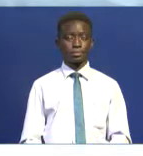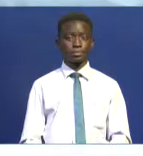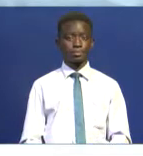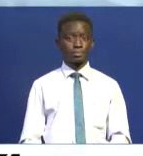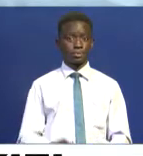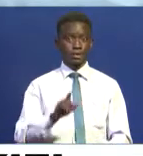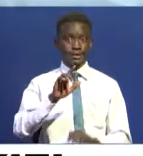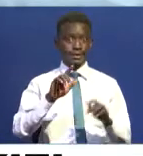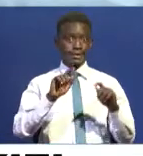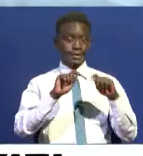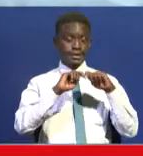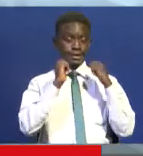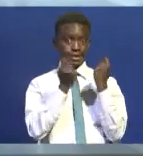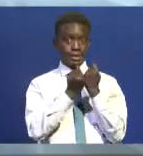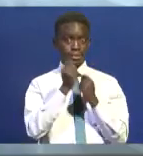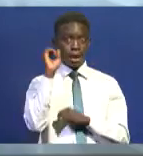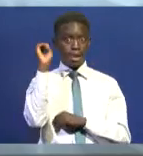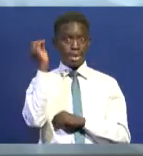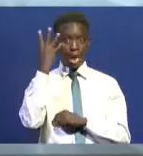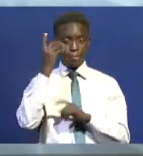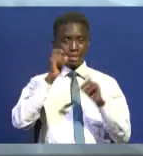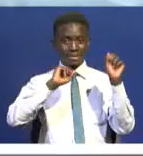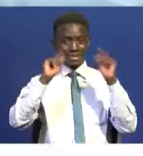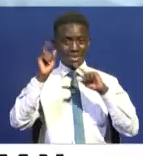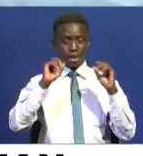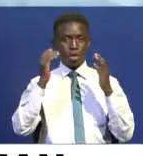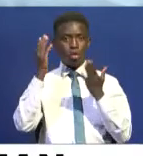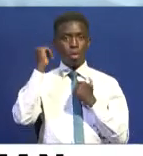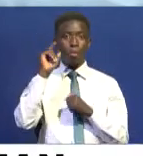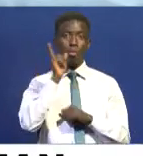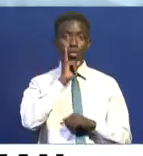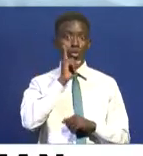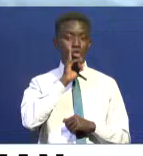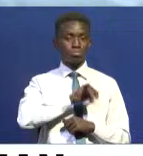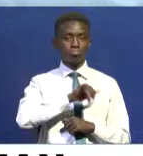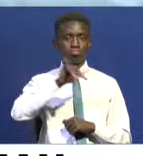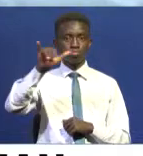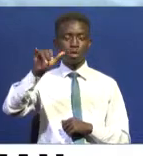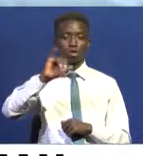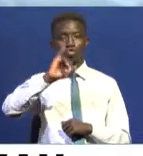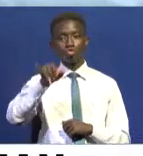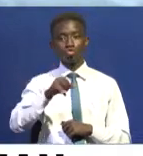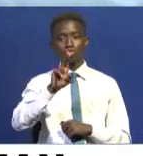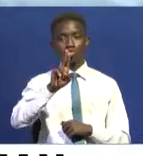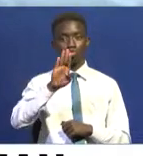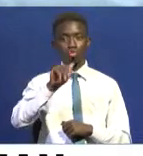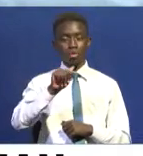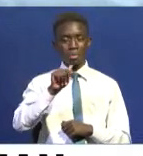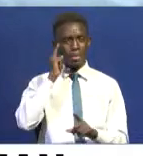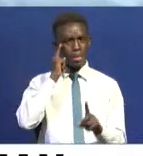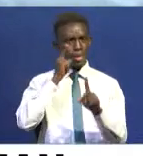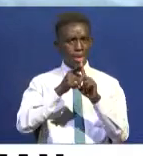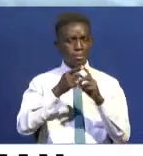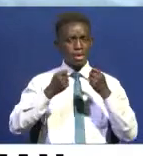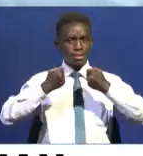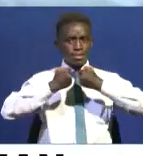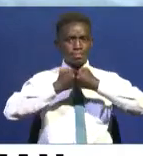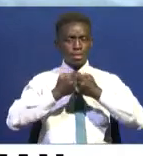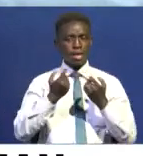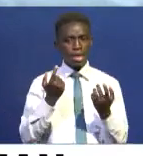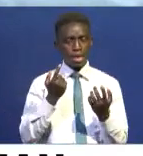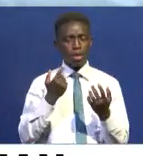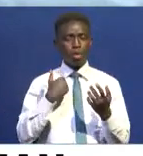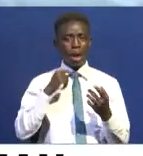Timu ya taifa ya soka Harambee Stars imeratibiwa kuondoka kesho kuelekea Juba kucheza mechi ya mkondo wa kwanza ya kufuzu kwa michuano ya CHAN Jumapili